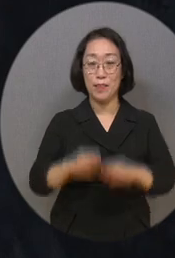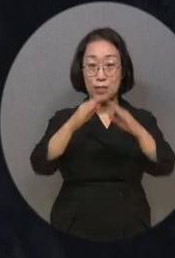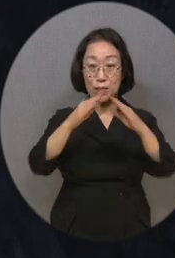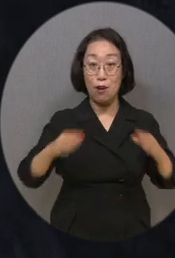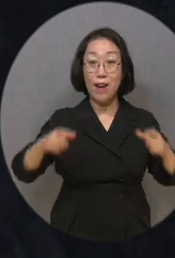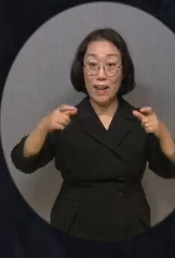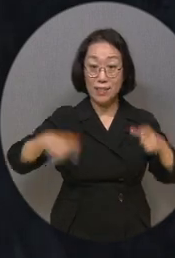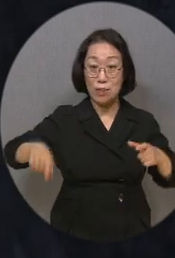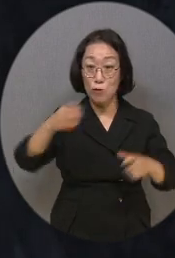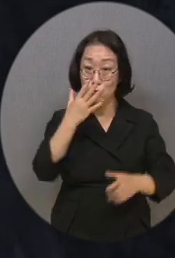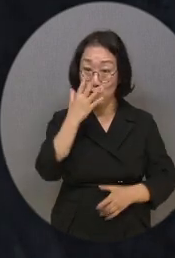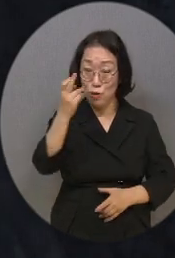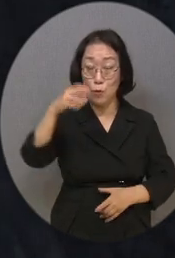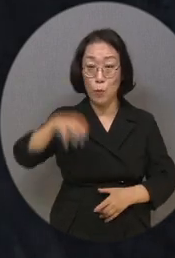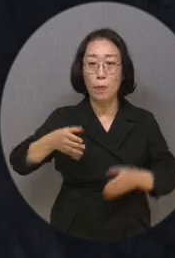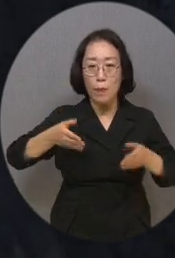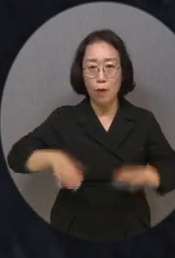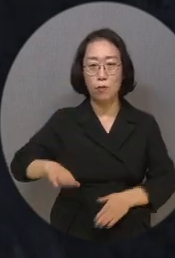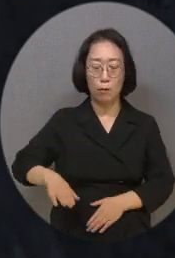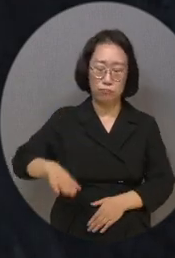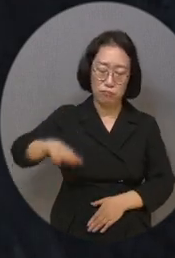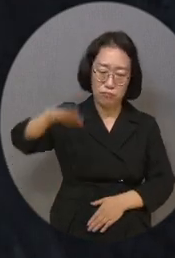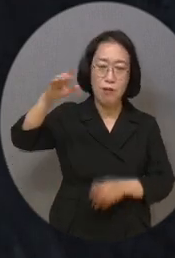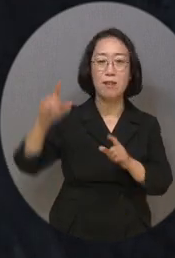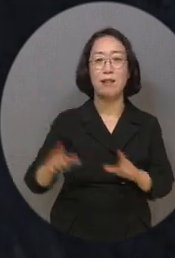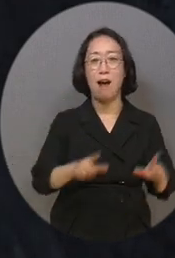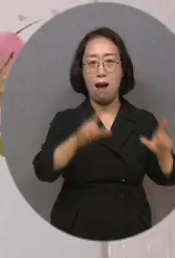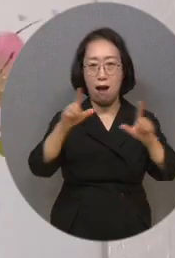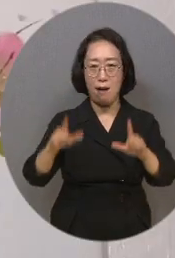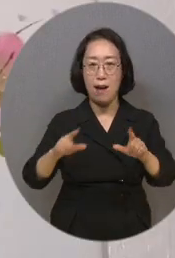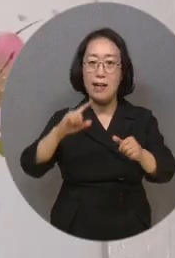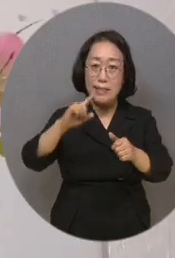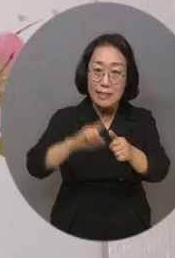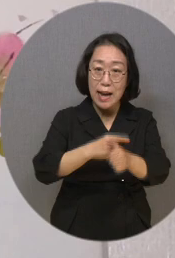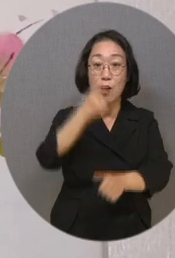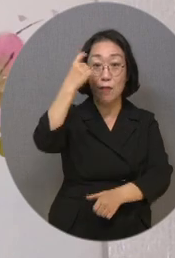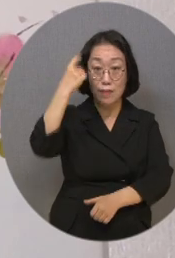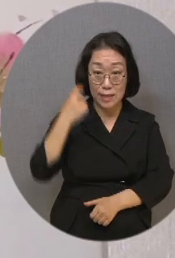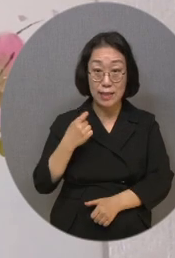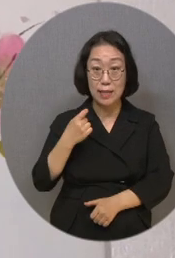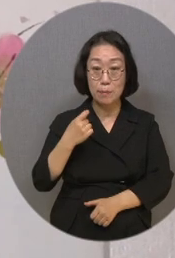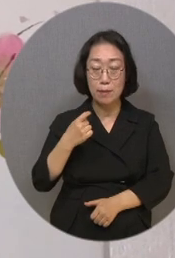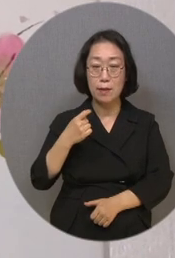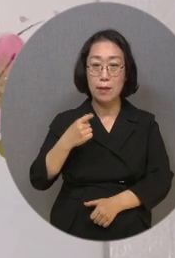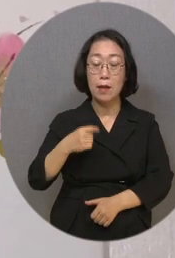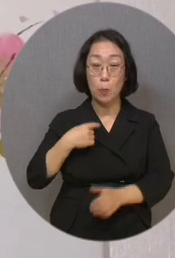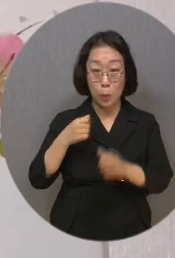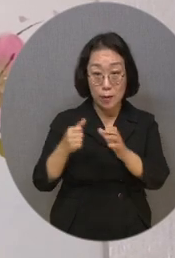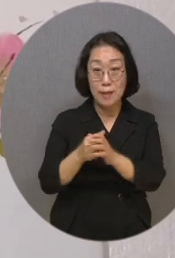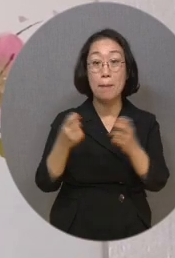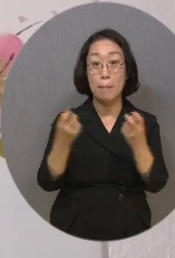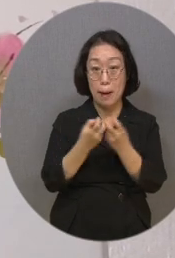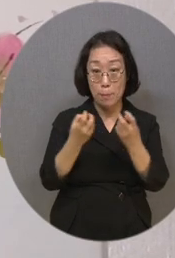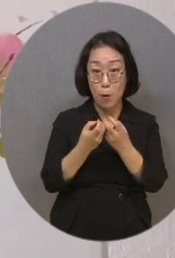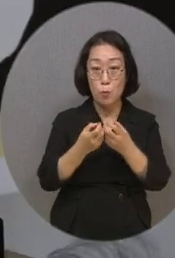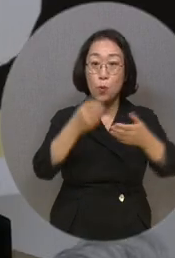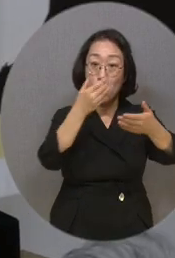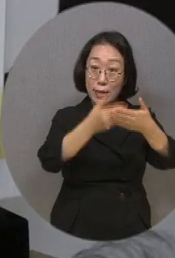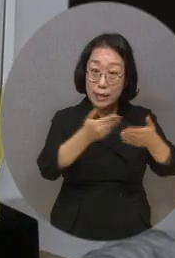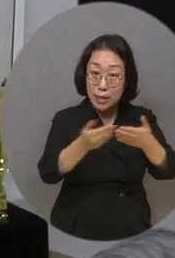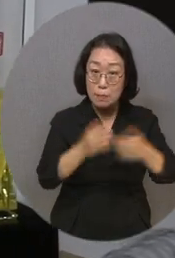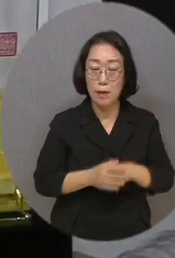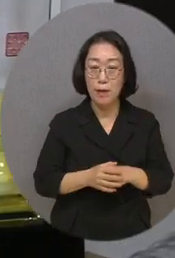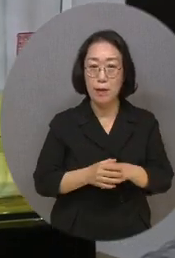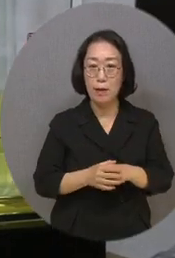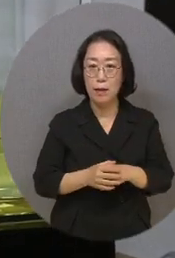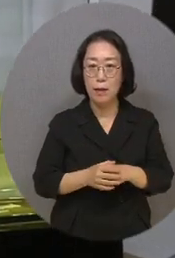전라남도 순천에서 태어나 고향의 생기와 자연의 향기를 자신만의 화풍으로 풀어내는 백동칠 화백은